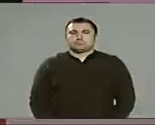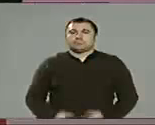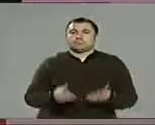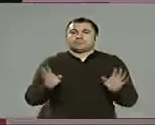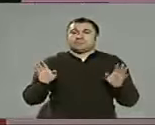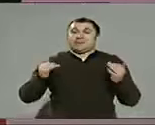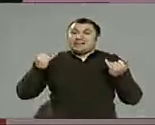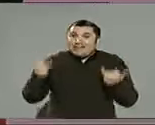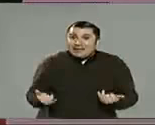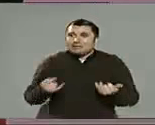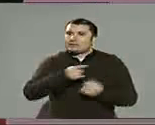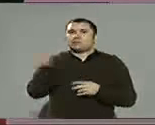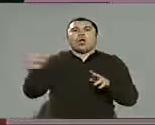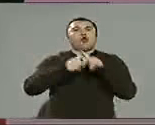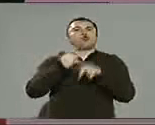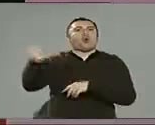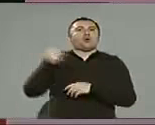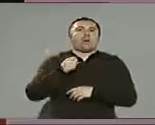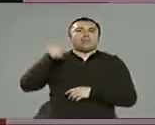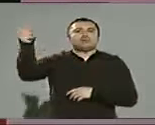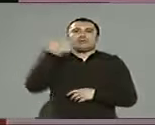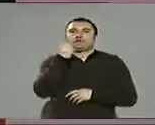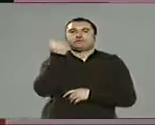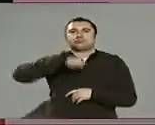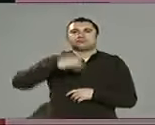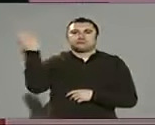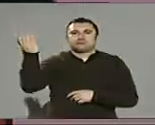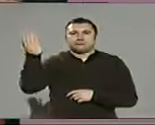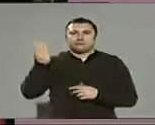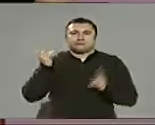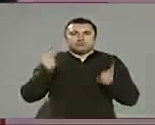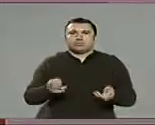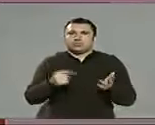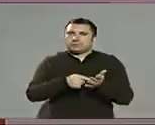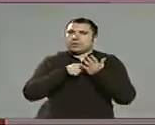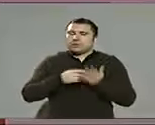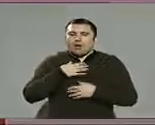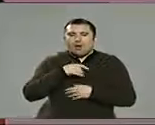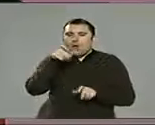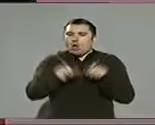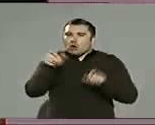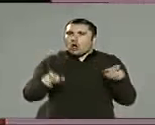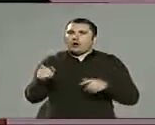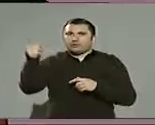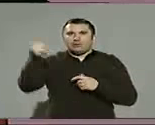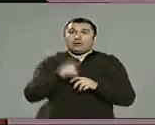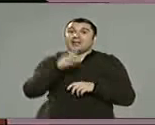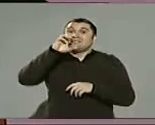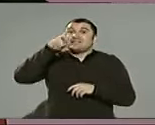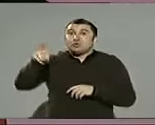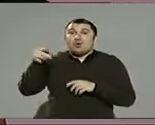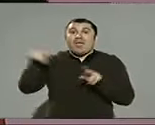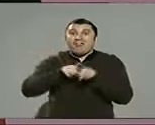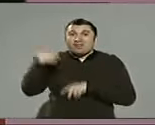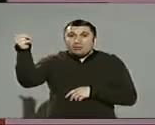Spätestens jetzt, wo die Schuldenbremse brechen wollen, zeigt sich, wenn die Leute erzählen, ausgerechnet CDU und FDP könnten mit